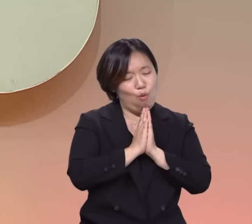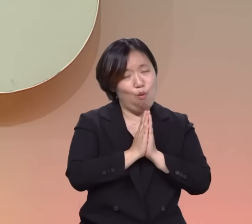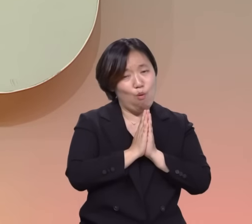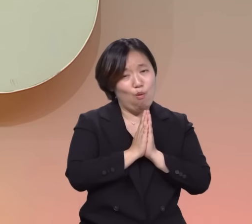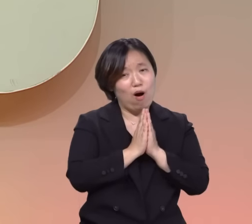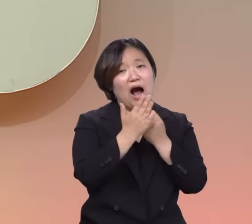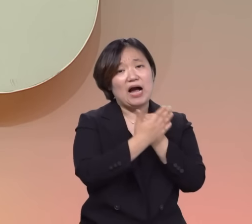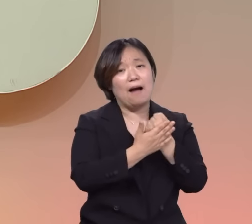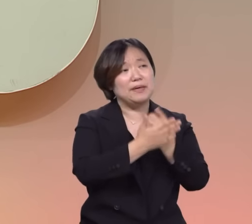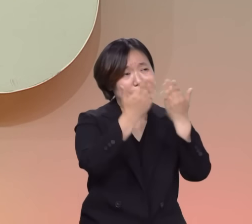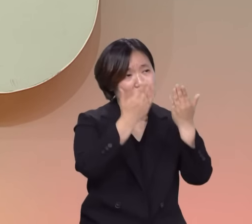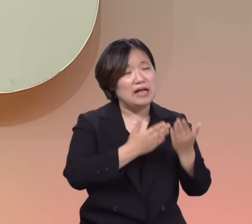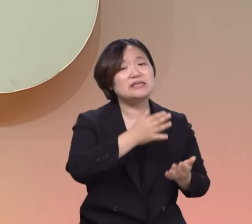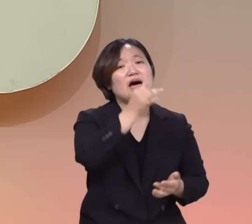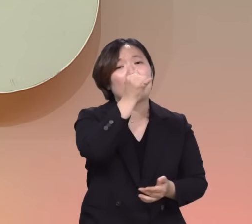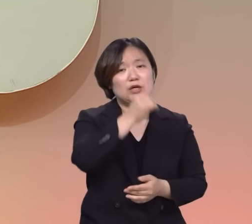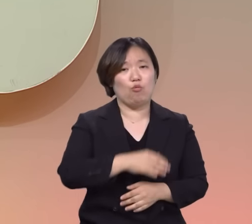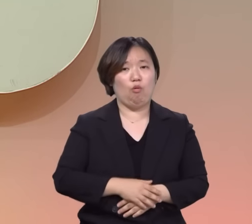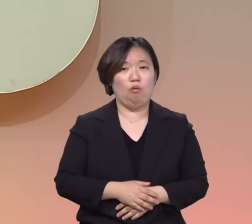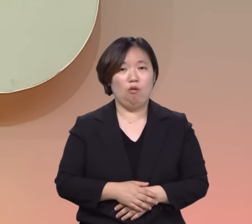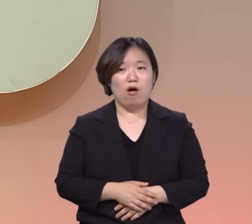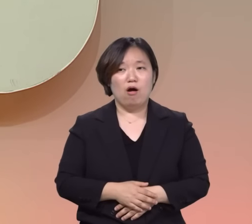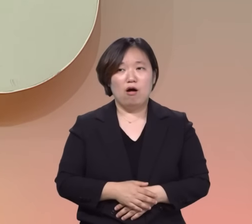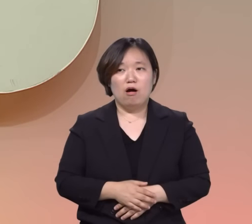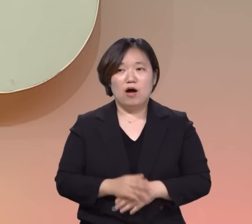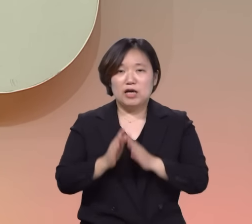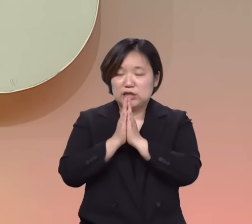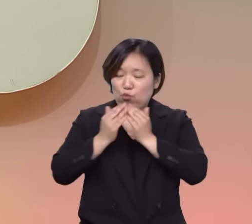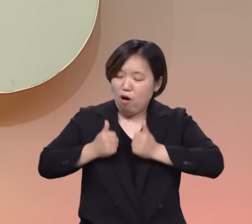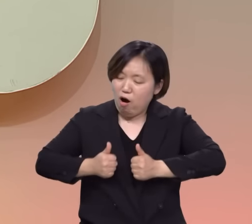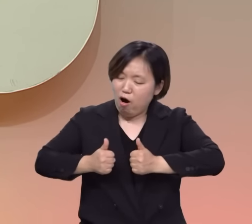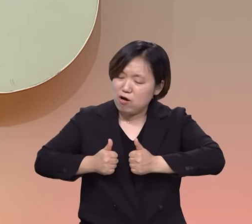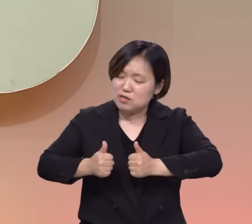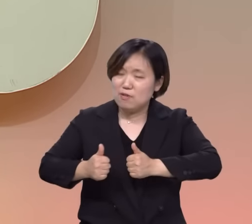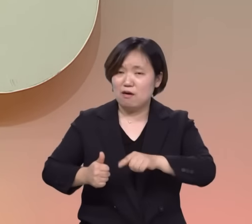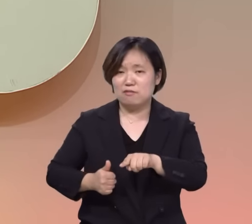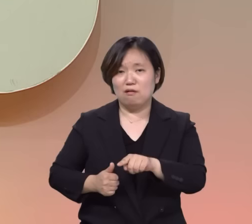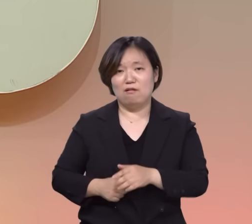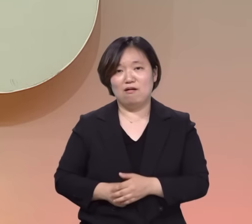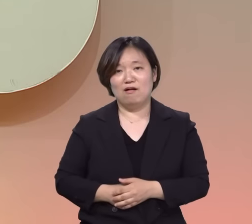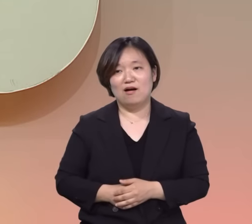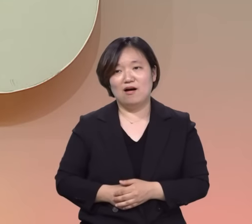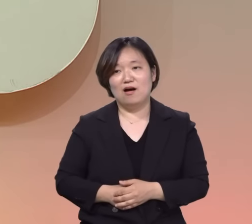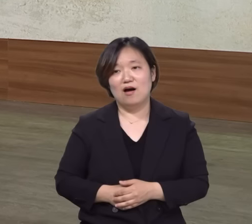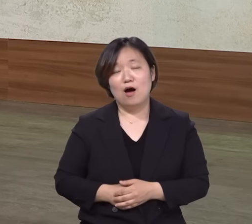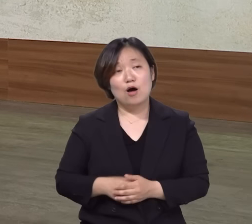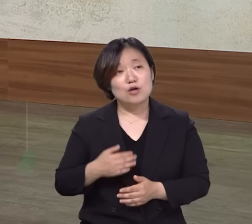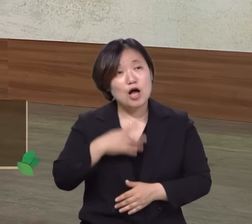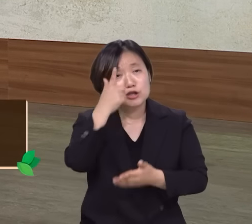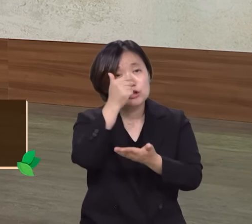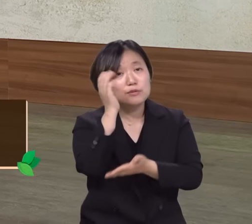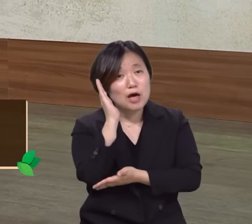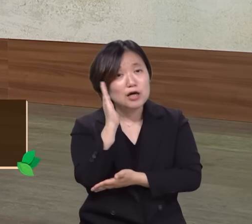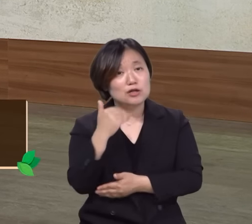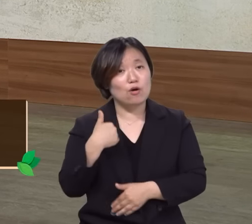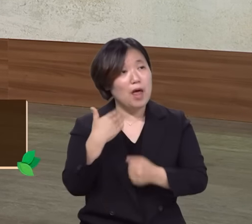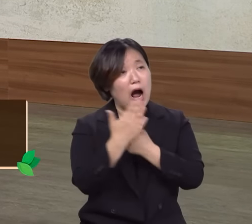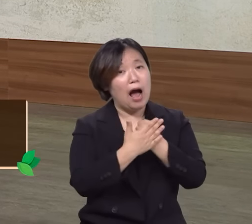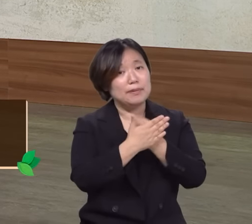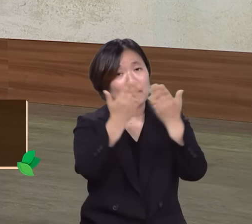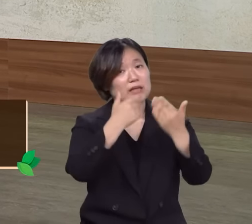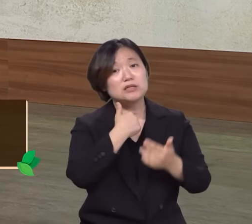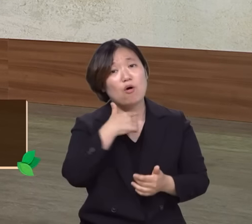하면 어떤 분은 기도를 열심히 했는데도 왜 왜 나는 소나무에서 들었던 거 같은 그런 가피가 없는